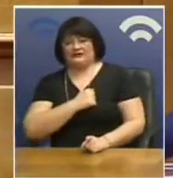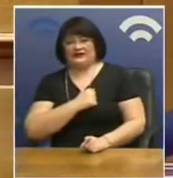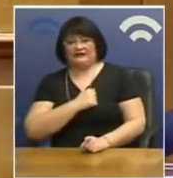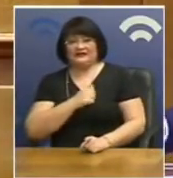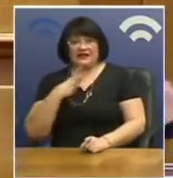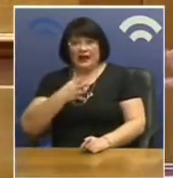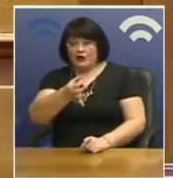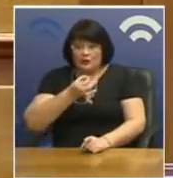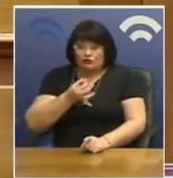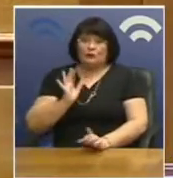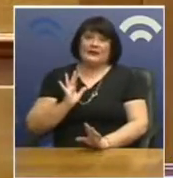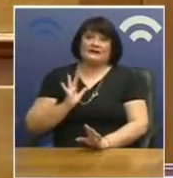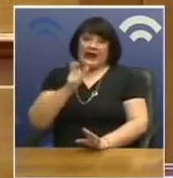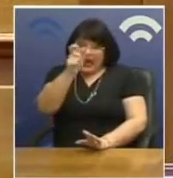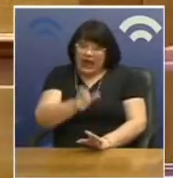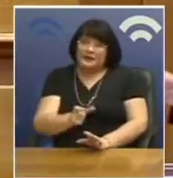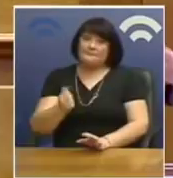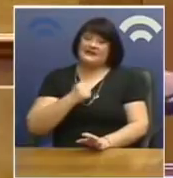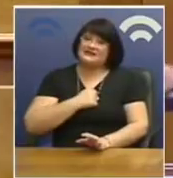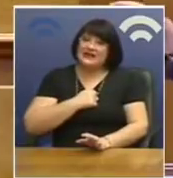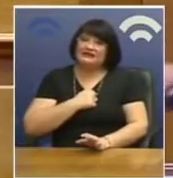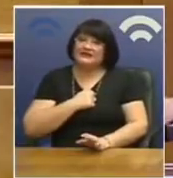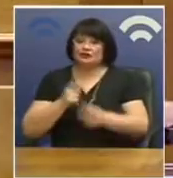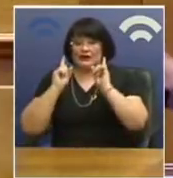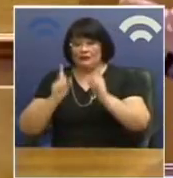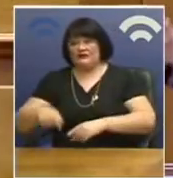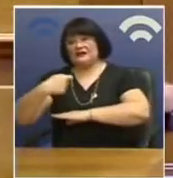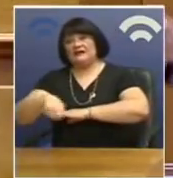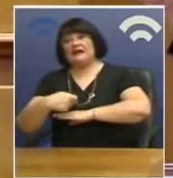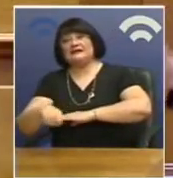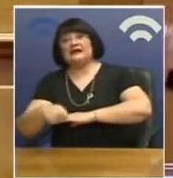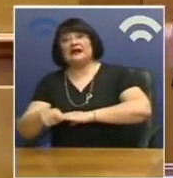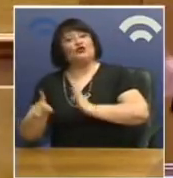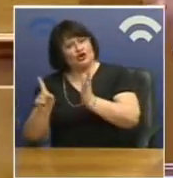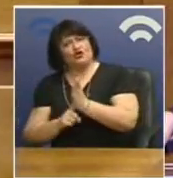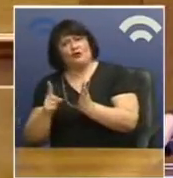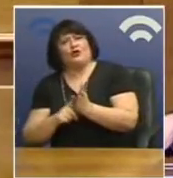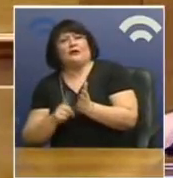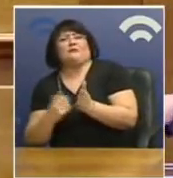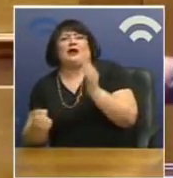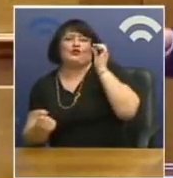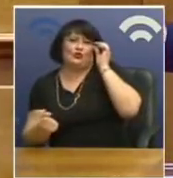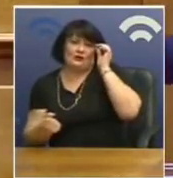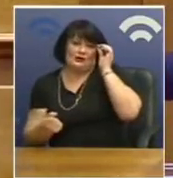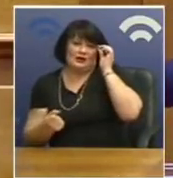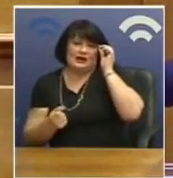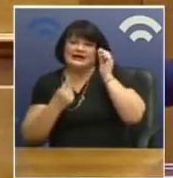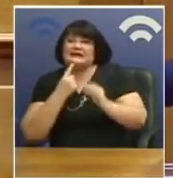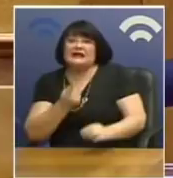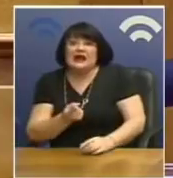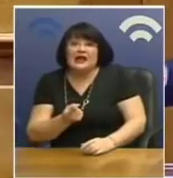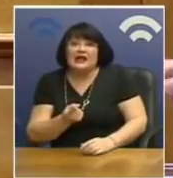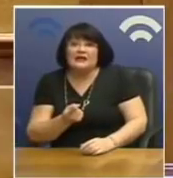εσάς. Αν θεωρείτε ότι η νομολογία είναι δεδομένη, αλλά είναι νομολογία η οποία λέει. Έχετε λάθος